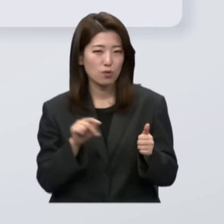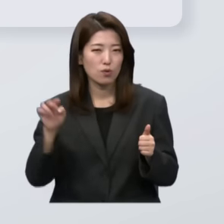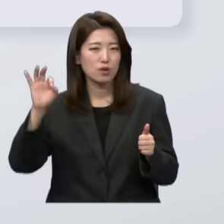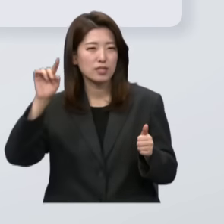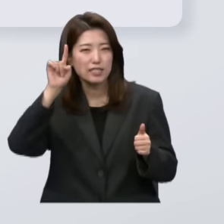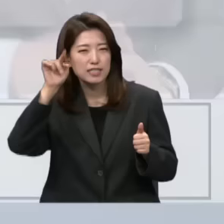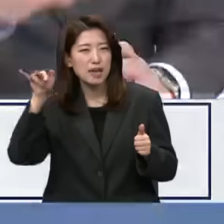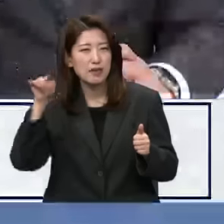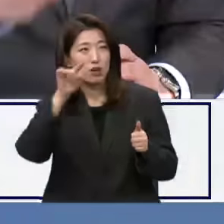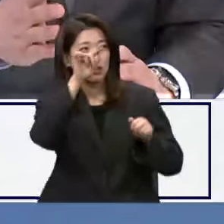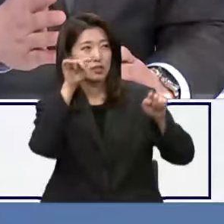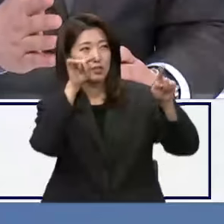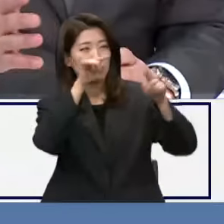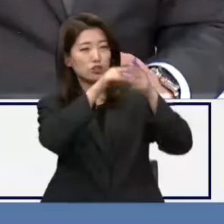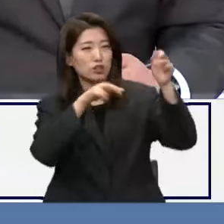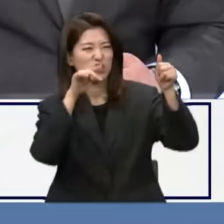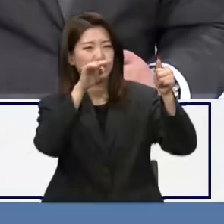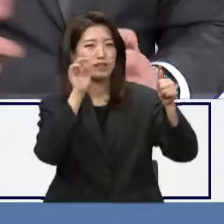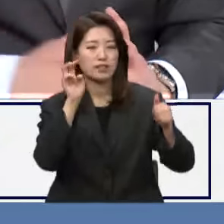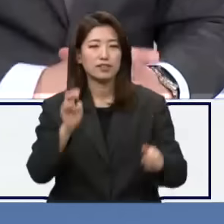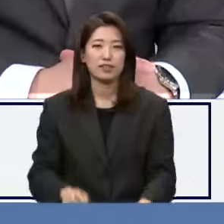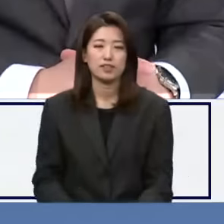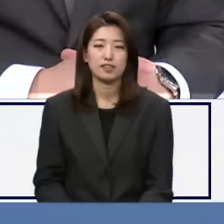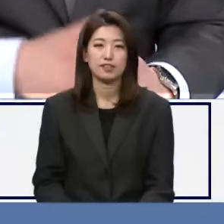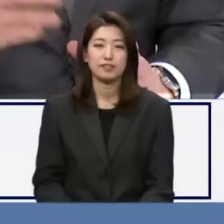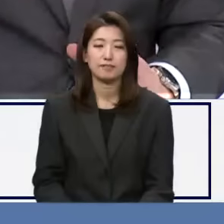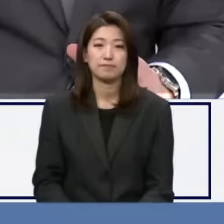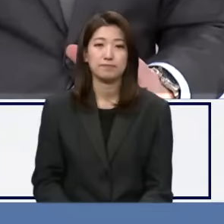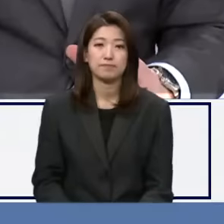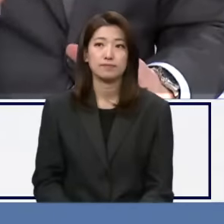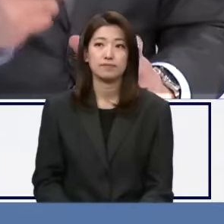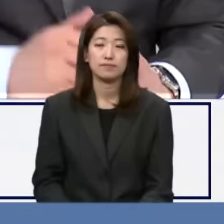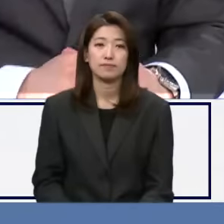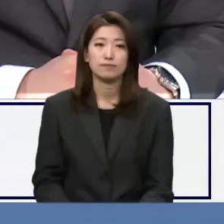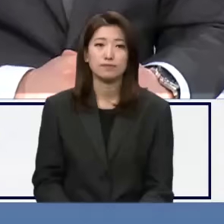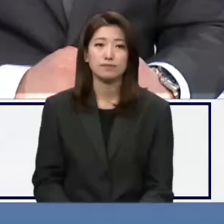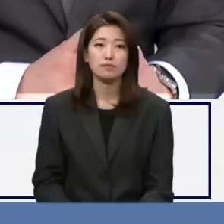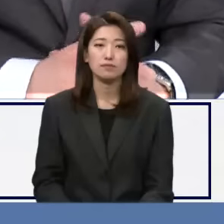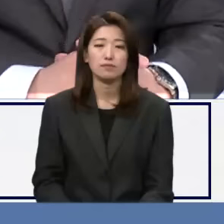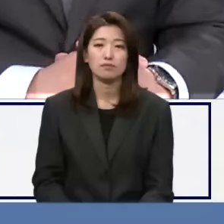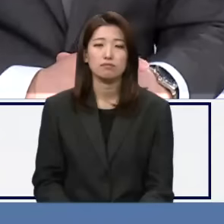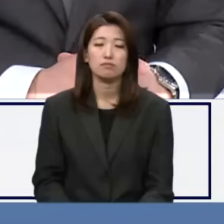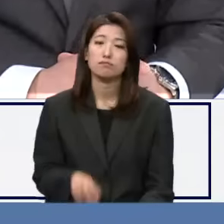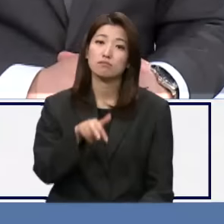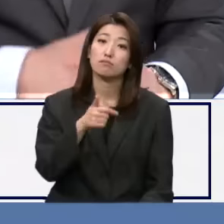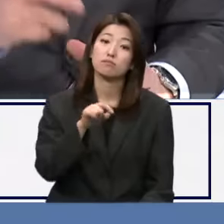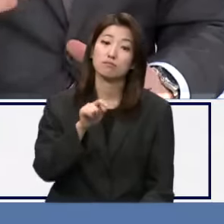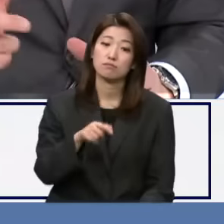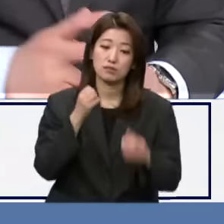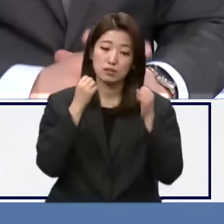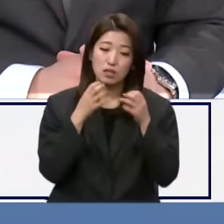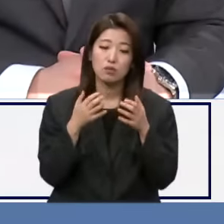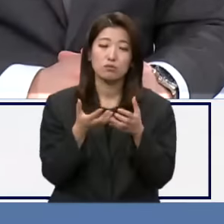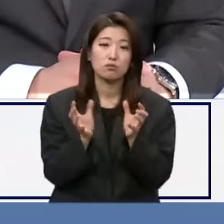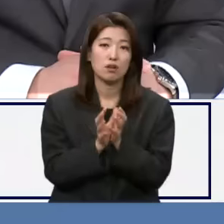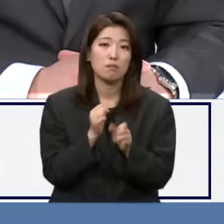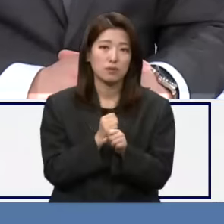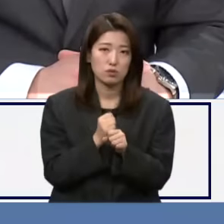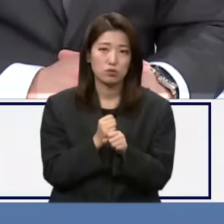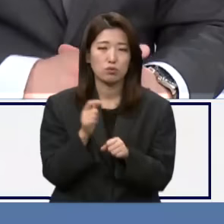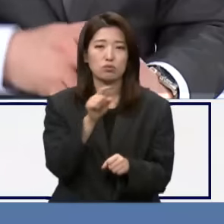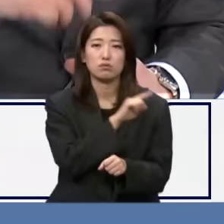어쨌든 그 제 1 땅이고 그다 그다음에 지금 굉장히 어 신당으로 올라오는 사람들이 기본적으로 저는